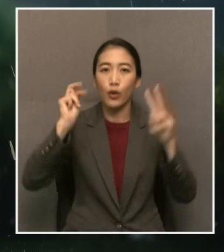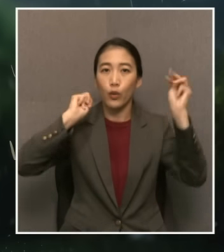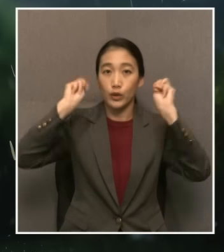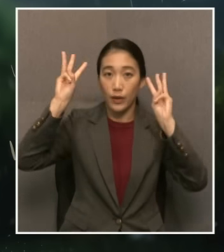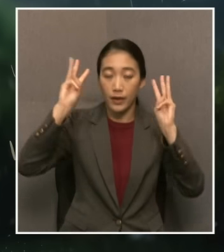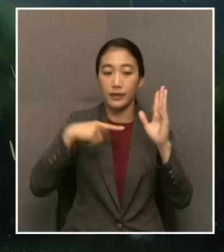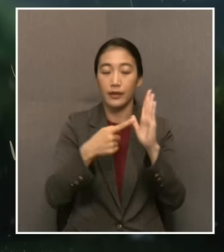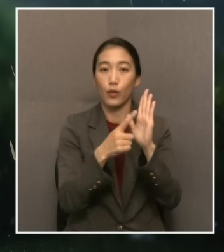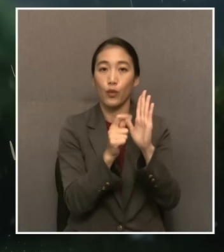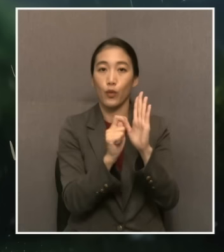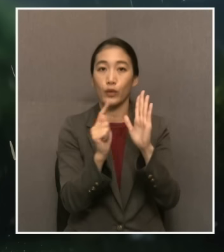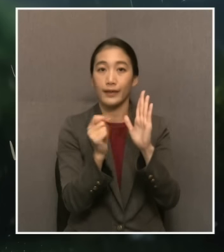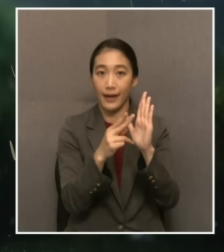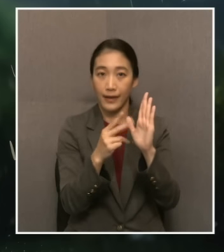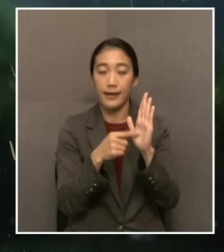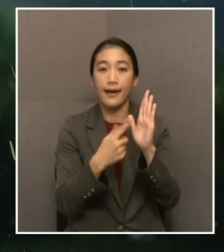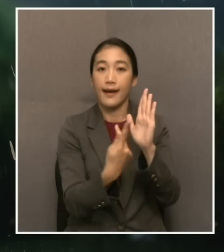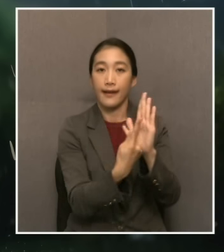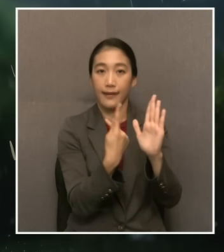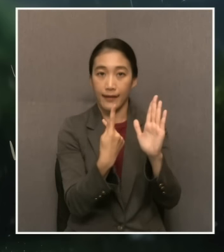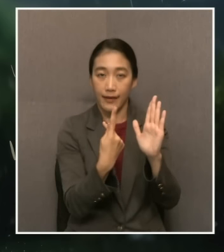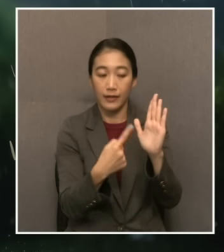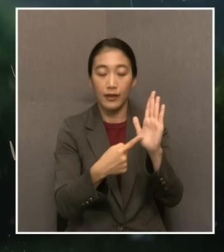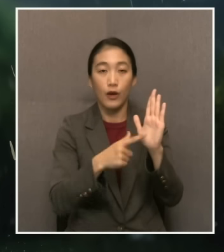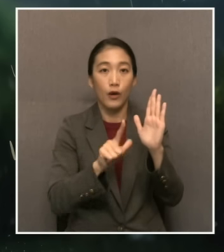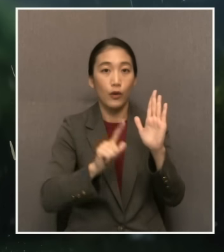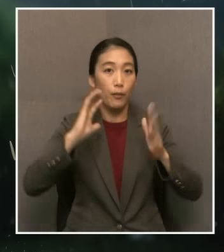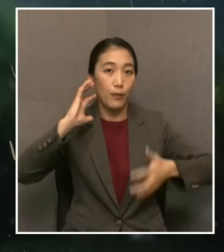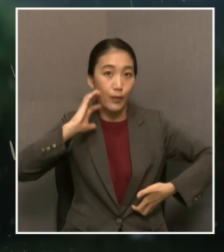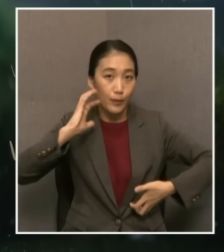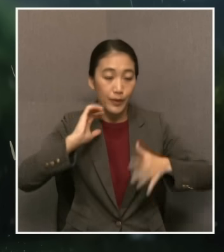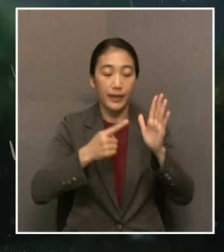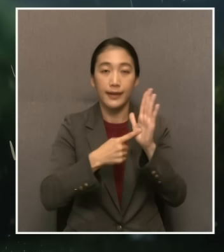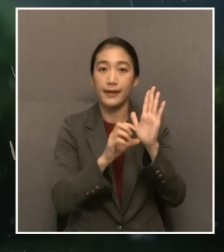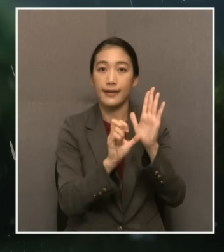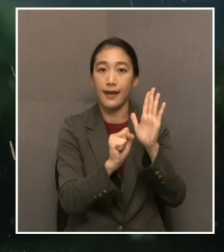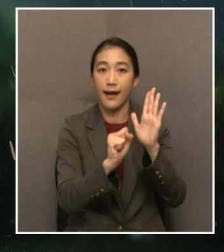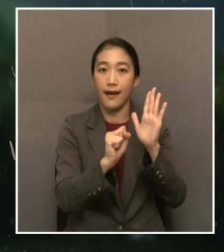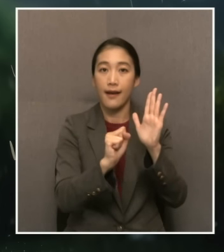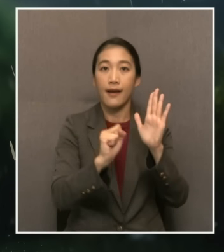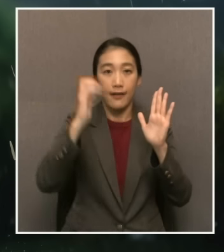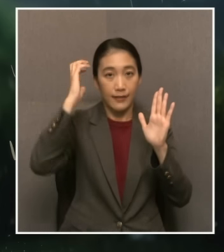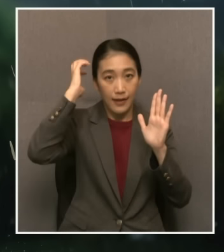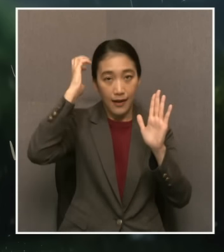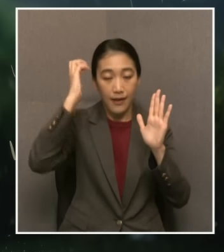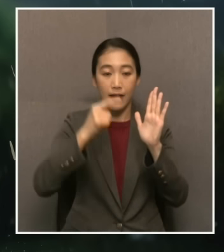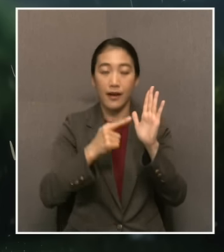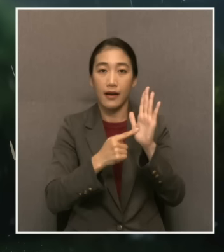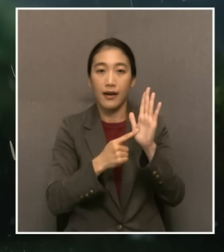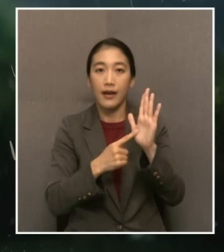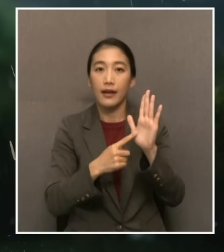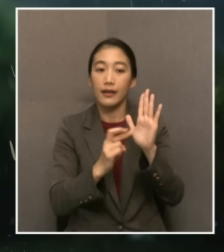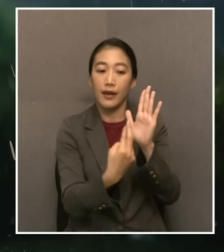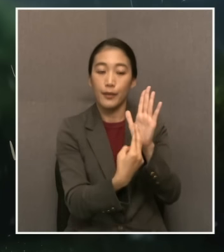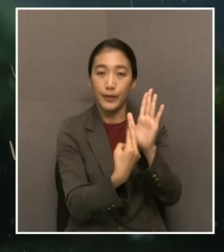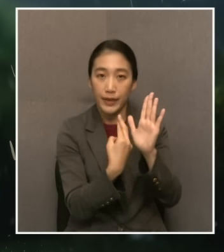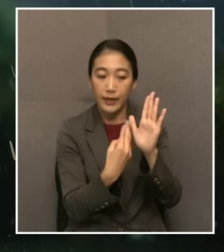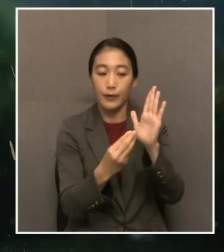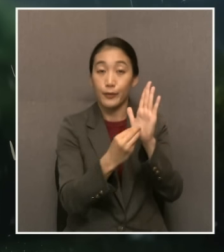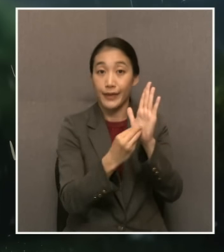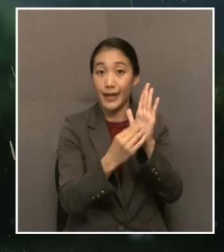อุทัยธานีกาญจนบุรีลพบุรีสระบุรีราชบุรีรวมถึงกรุงเทพมหานครปริมณฑล